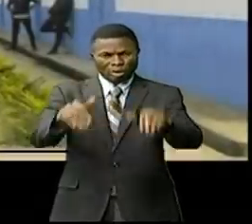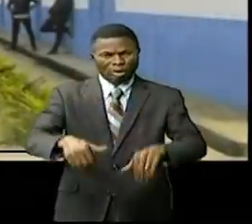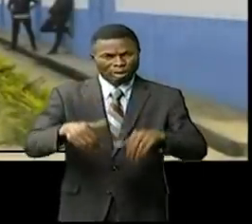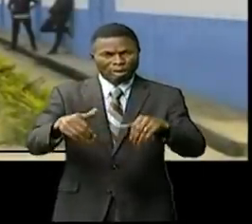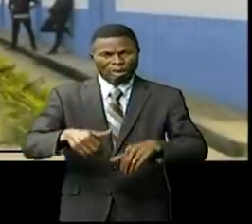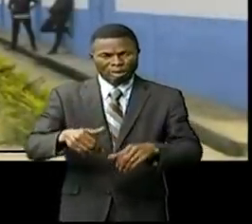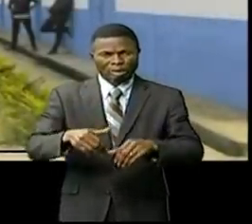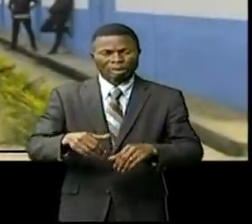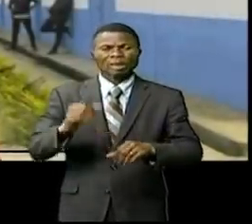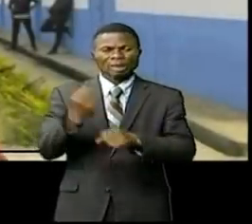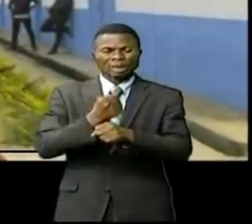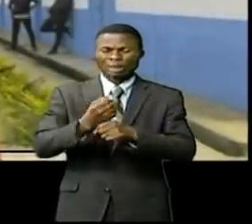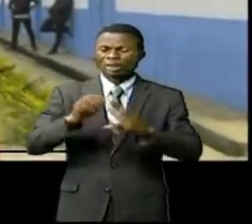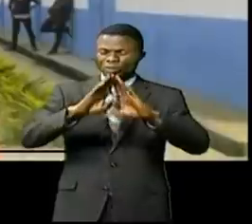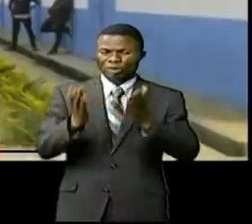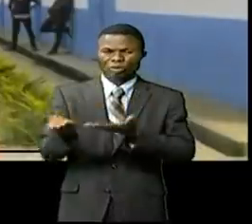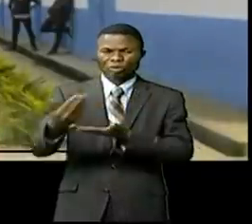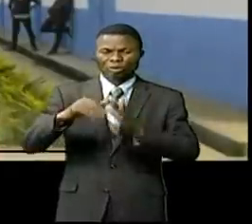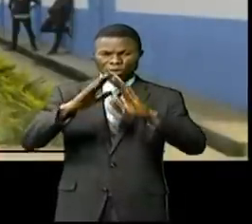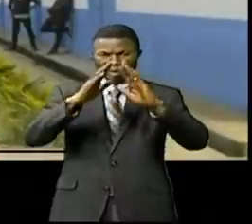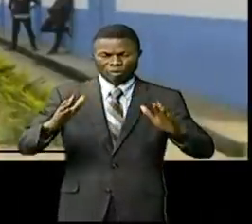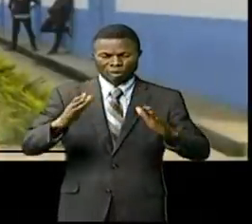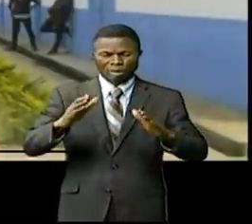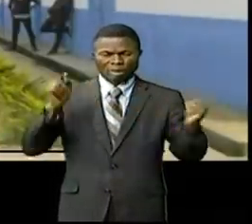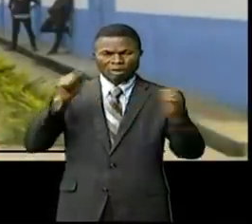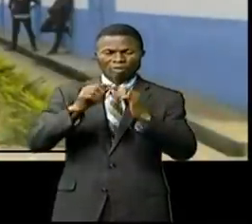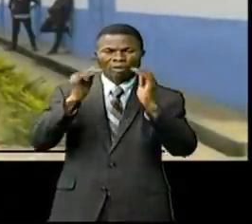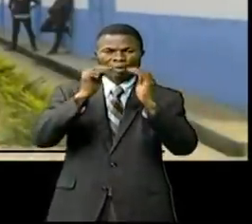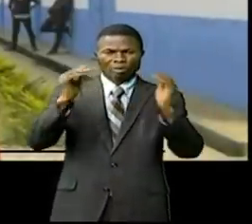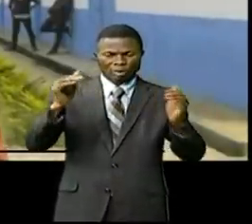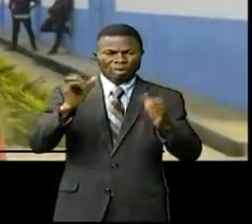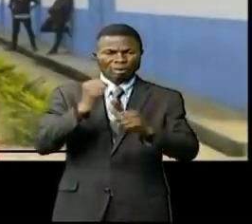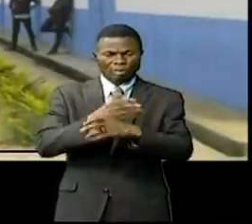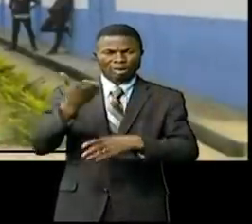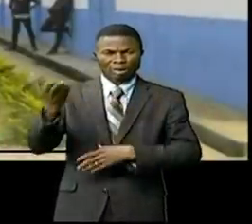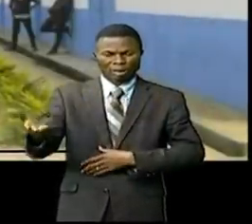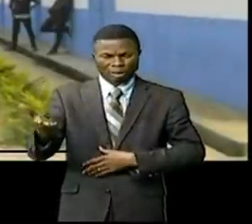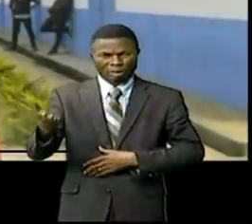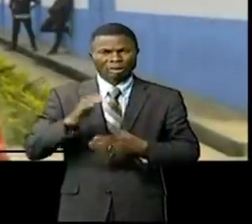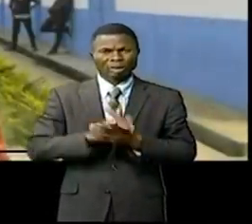population regagne leur maison car la paix est déjà rétablie.